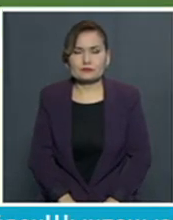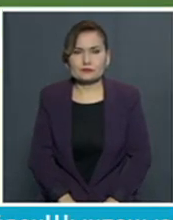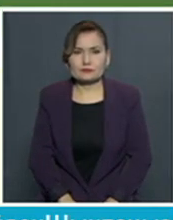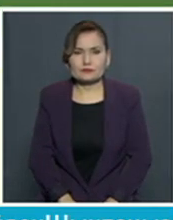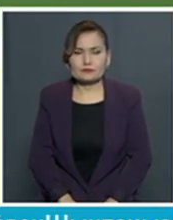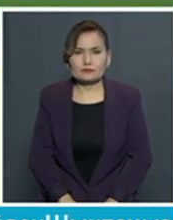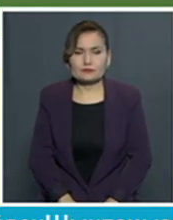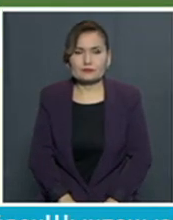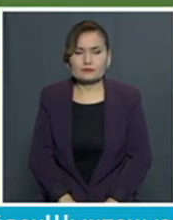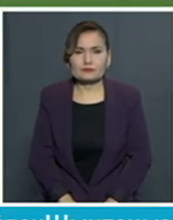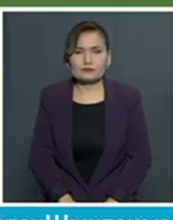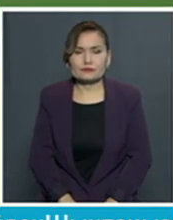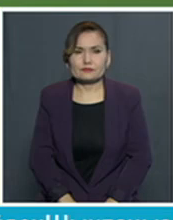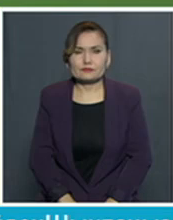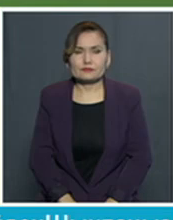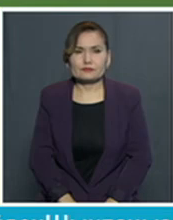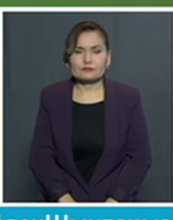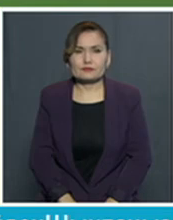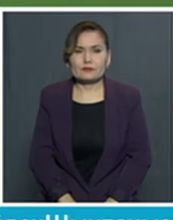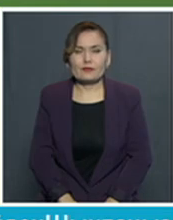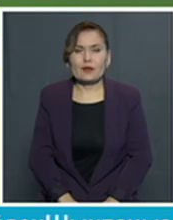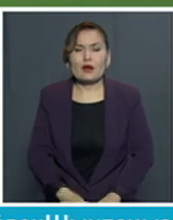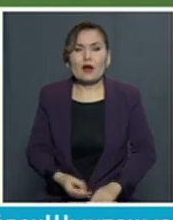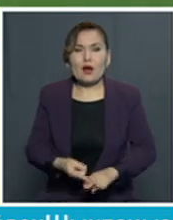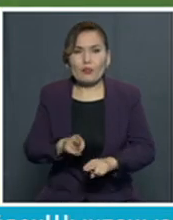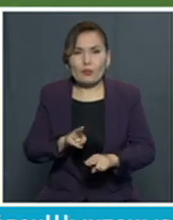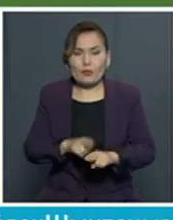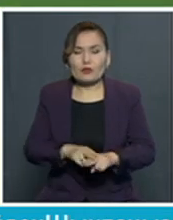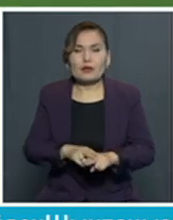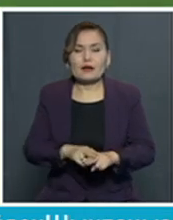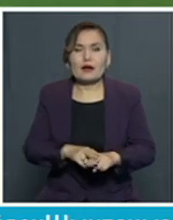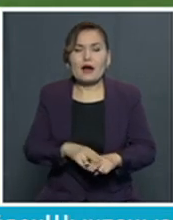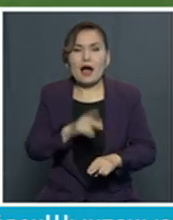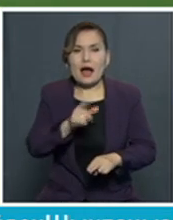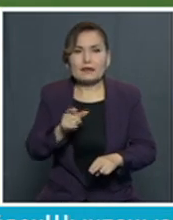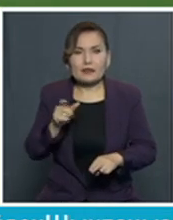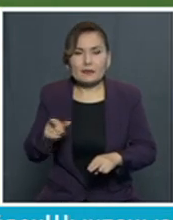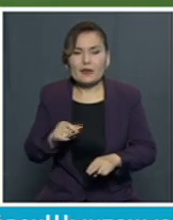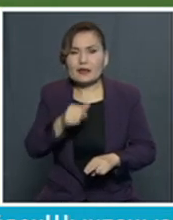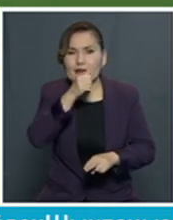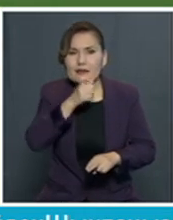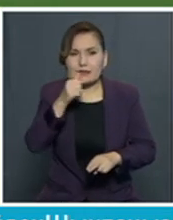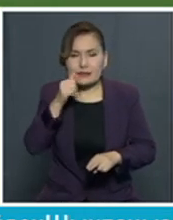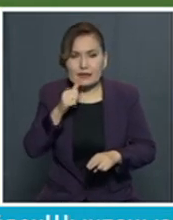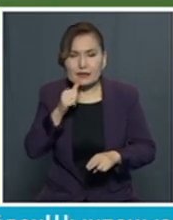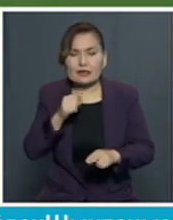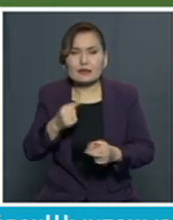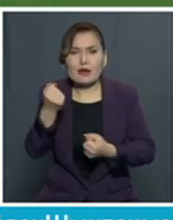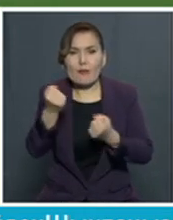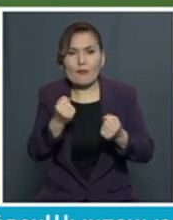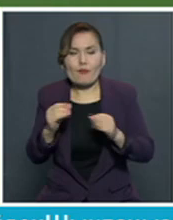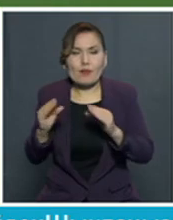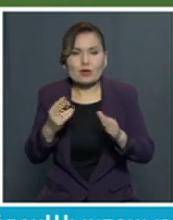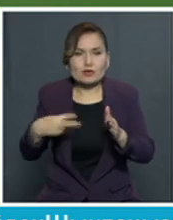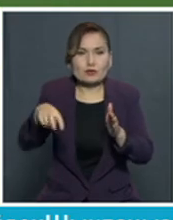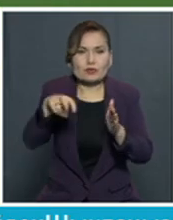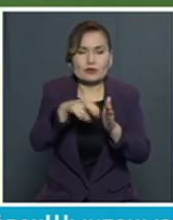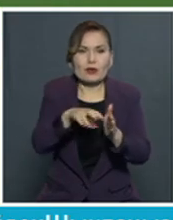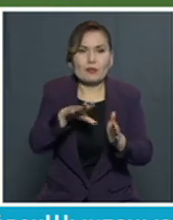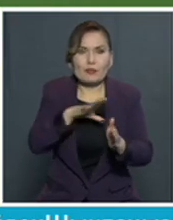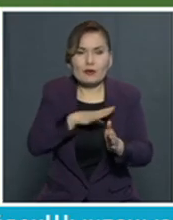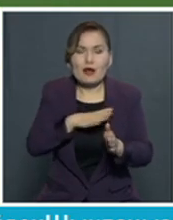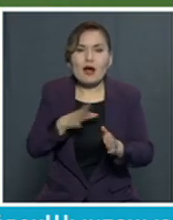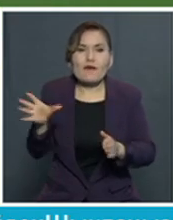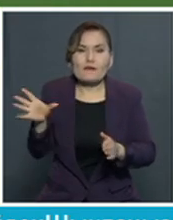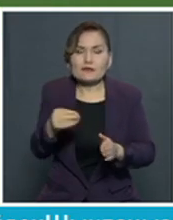Бұл азаматтардың барлығын әрине тегін өткізген жоқ. Нақты әрқайсынан неше теңгеден алған біз анықтайтын боламыз. Іс